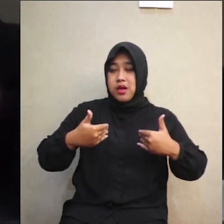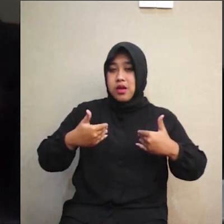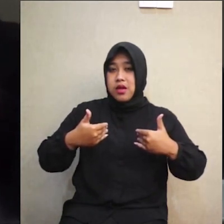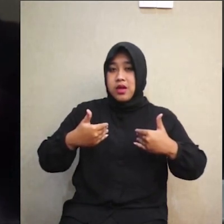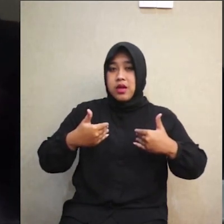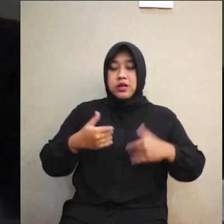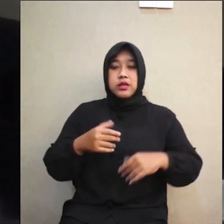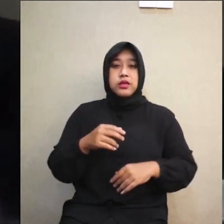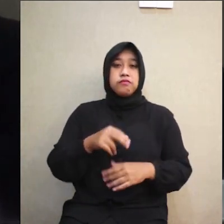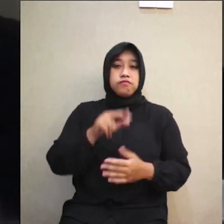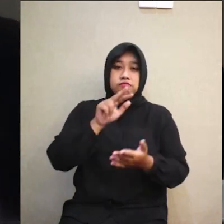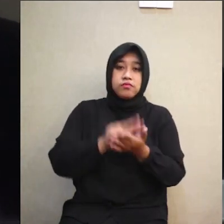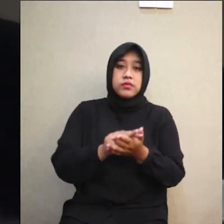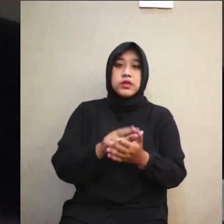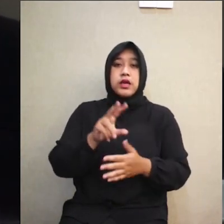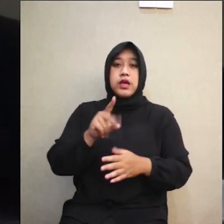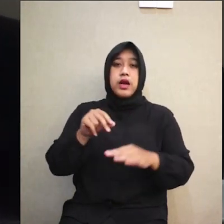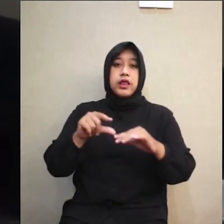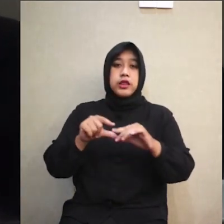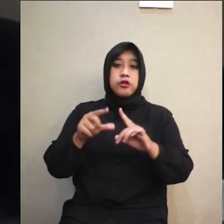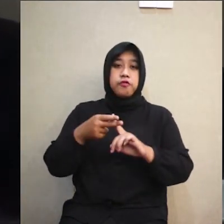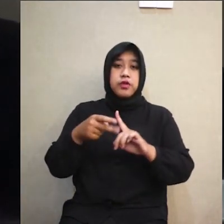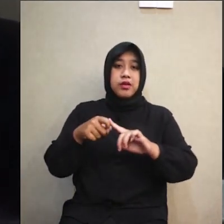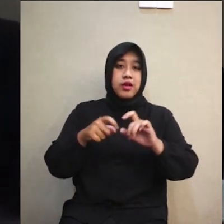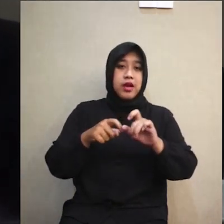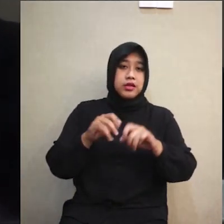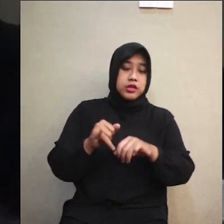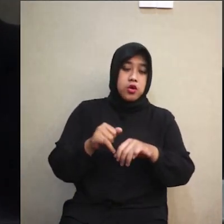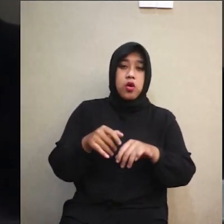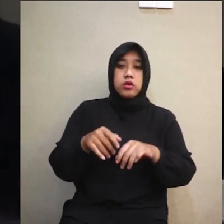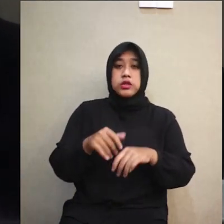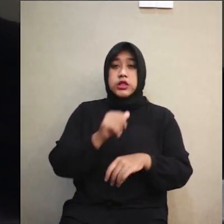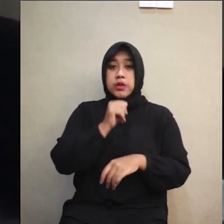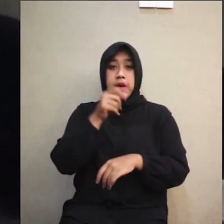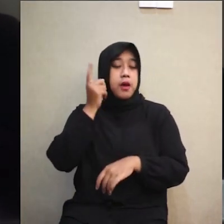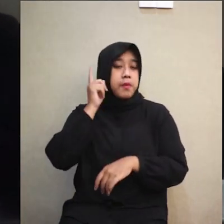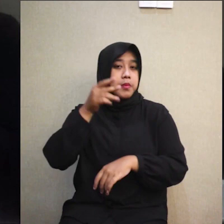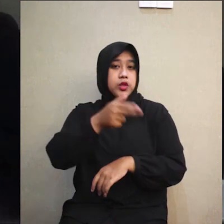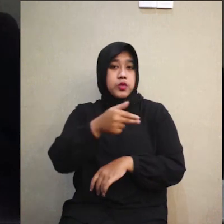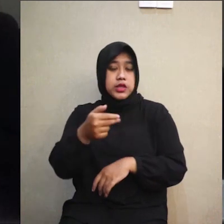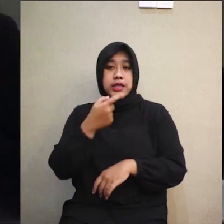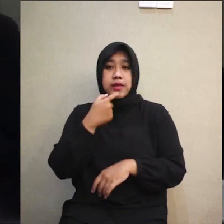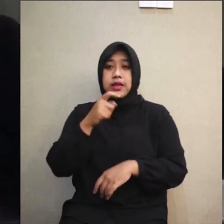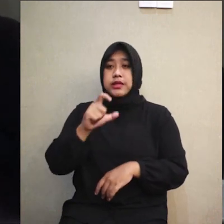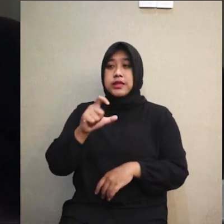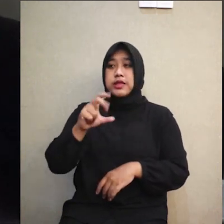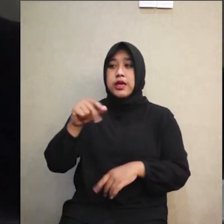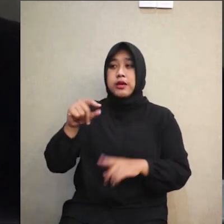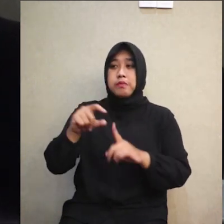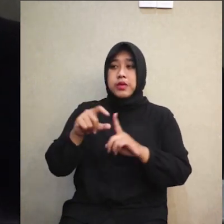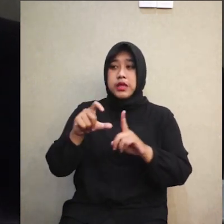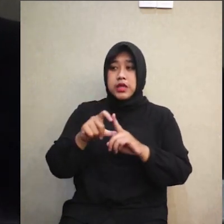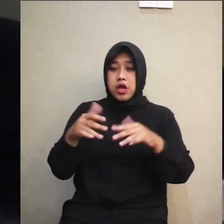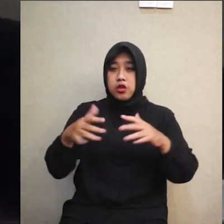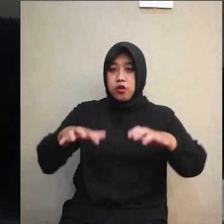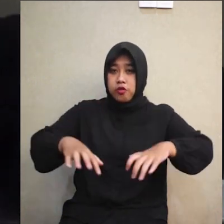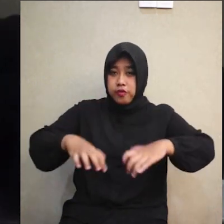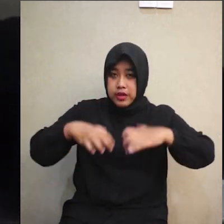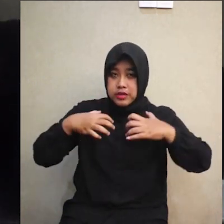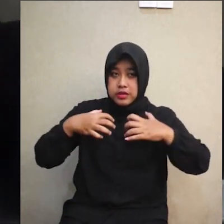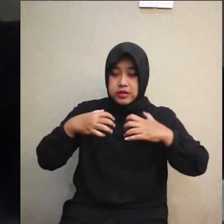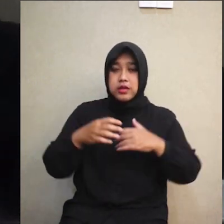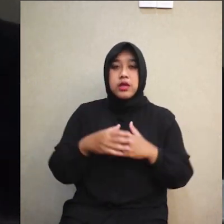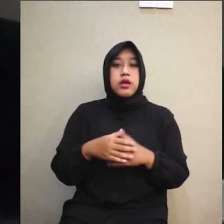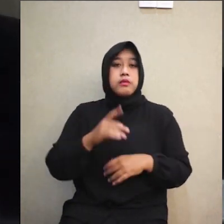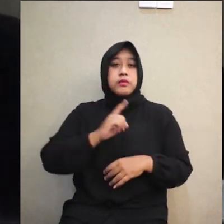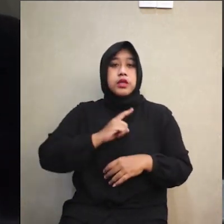diratifikasi oleh pemerintah Indonesia salah satunya adalah crvd atau convention on the right